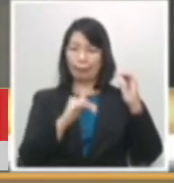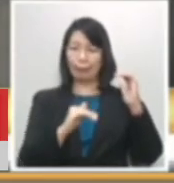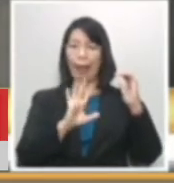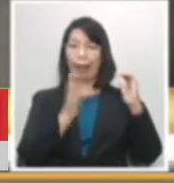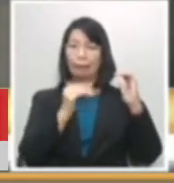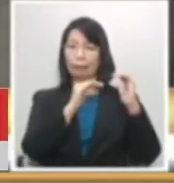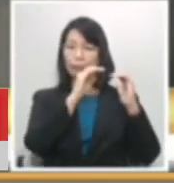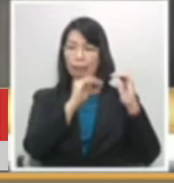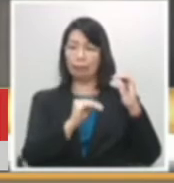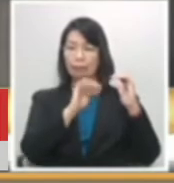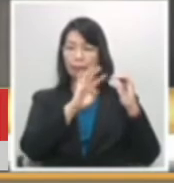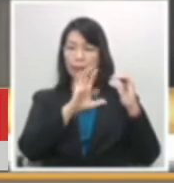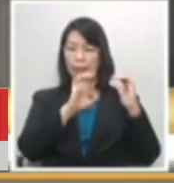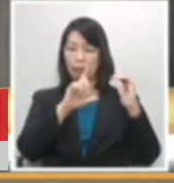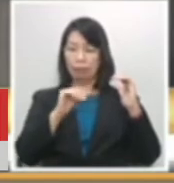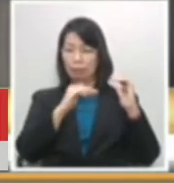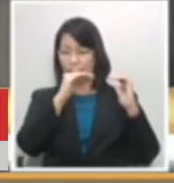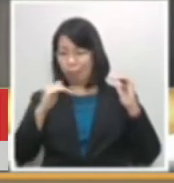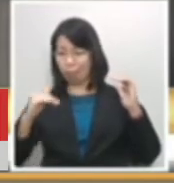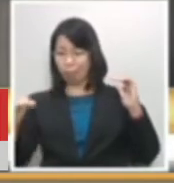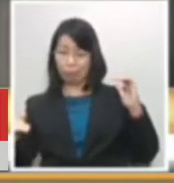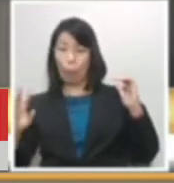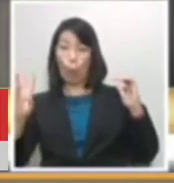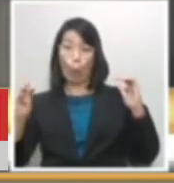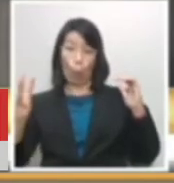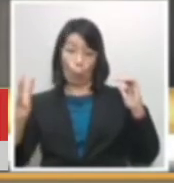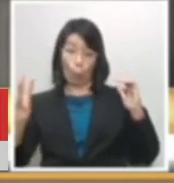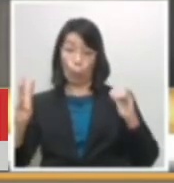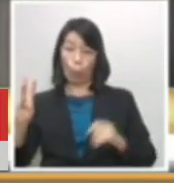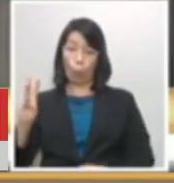ดท้ายไปถึงปี66